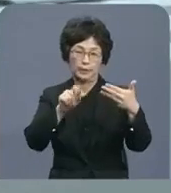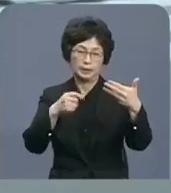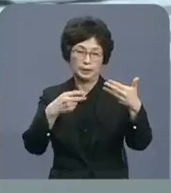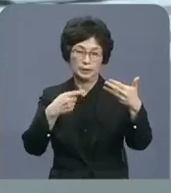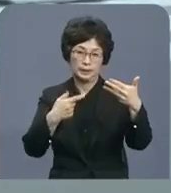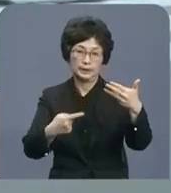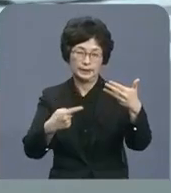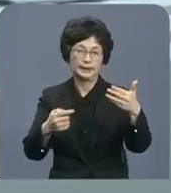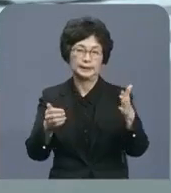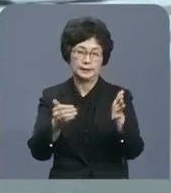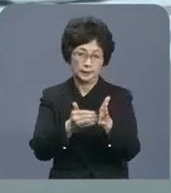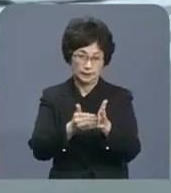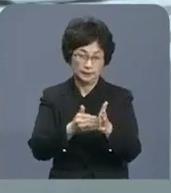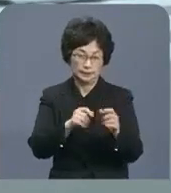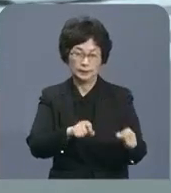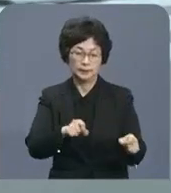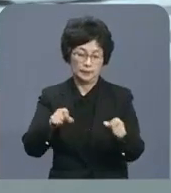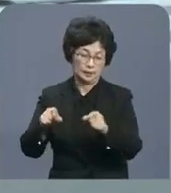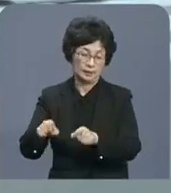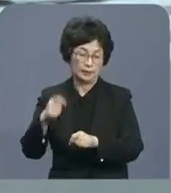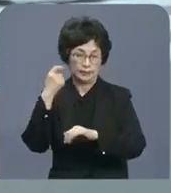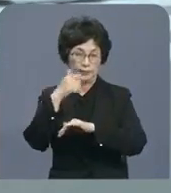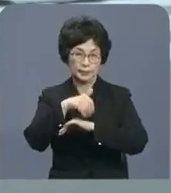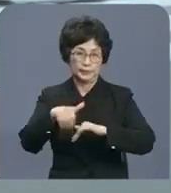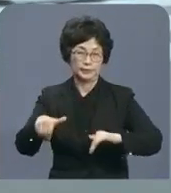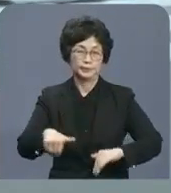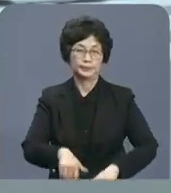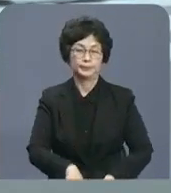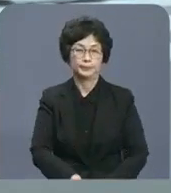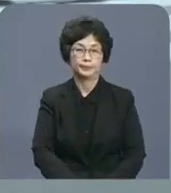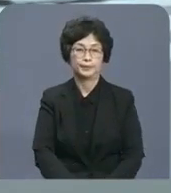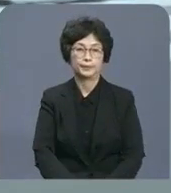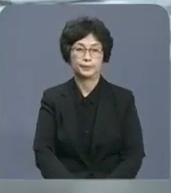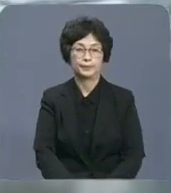연장하기로 있습니다 최재홍 기자가 보도합니다